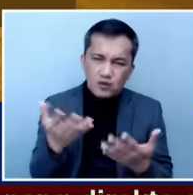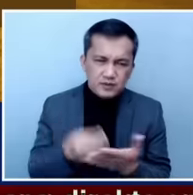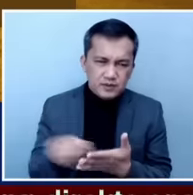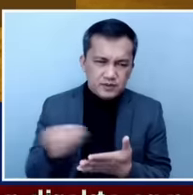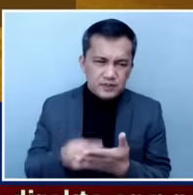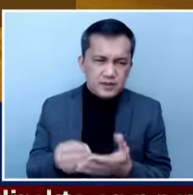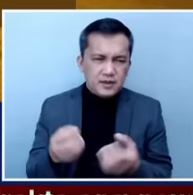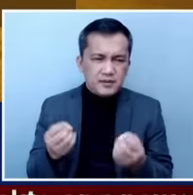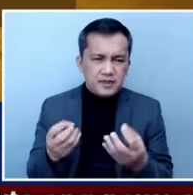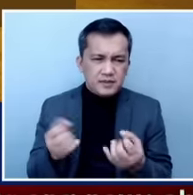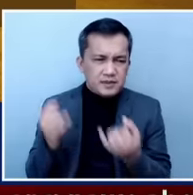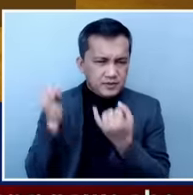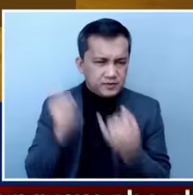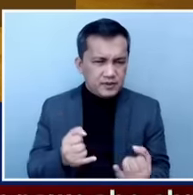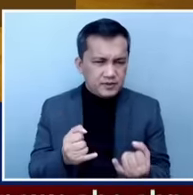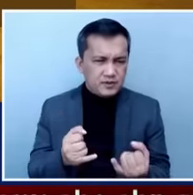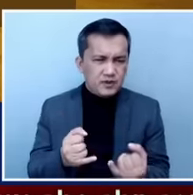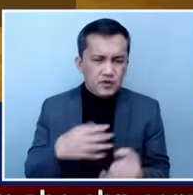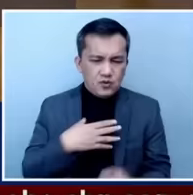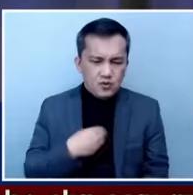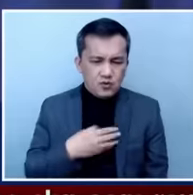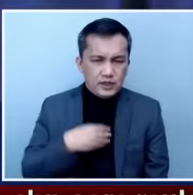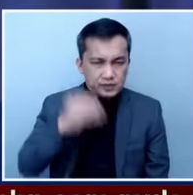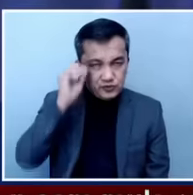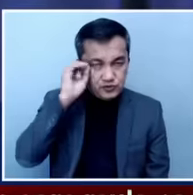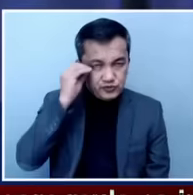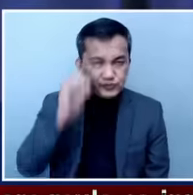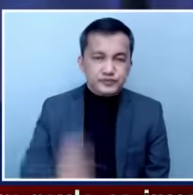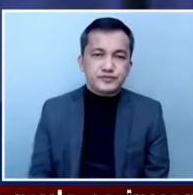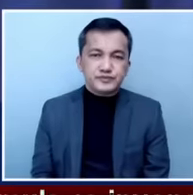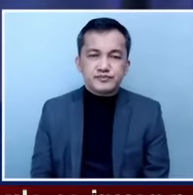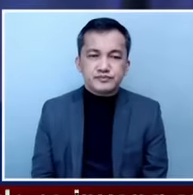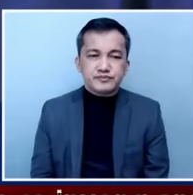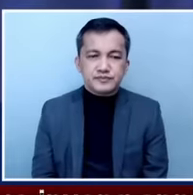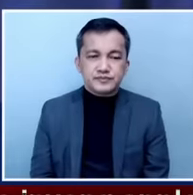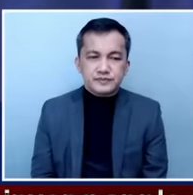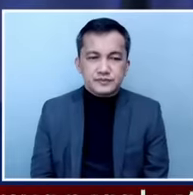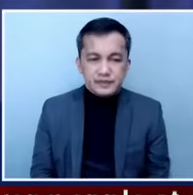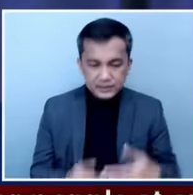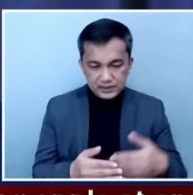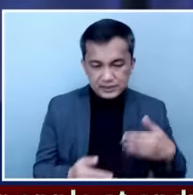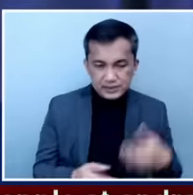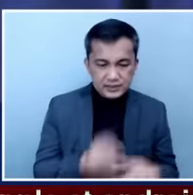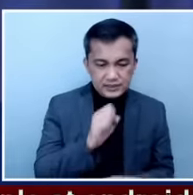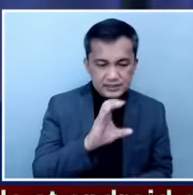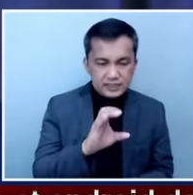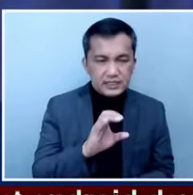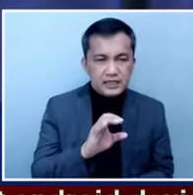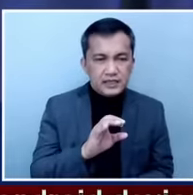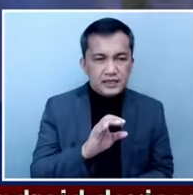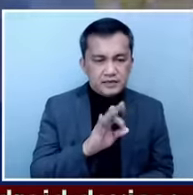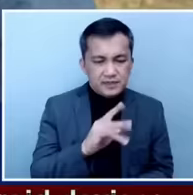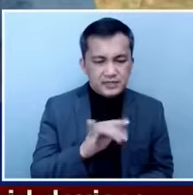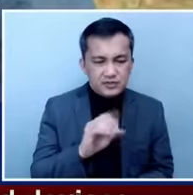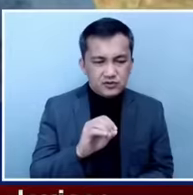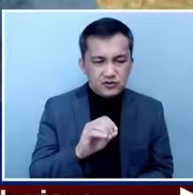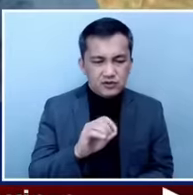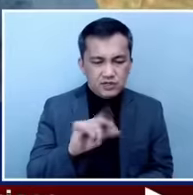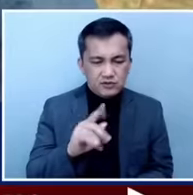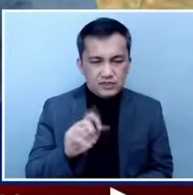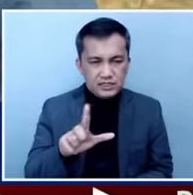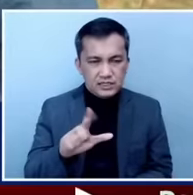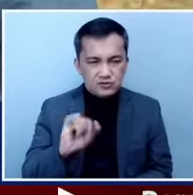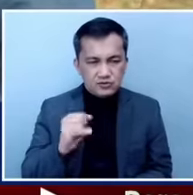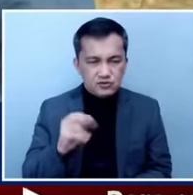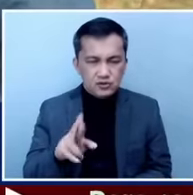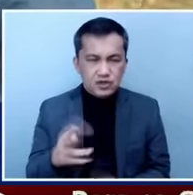maraming imported na white onion. Nauna nang sinabi ni Secretary Francisco T. Laurel Jr. na walang